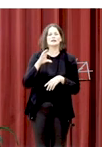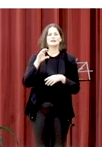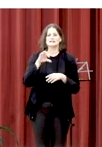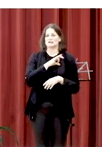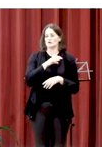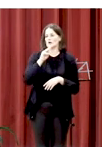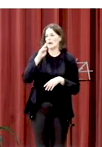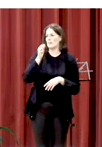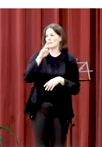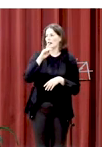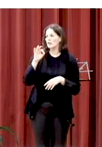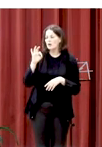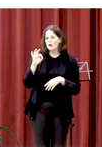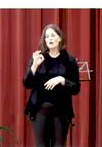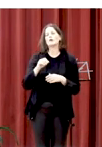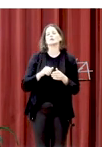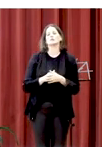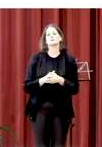ponent de la llista inaugural,